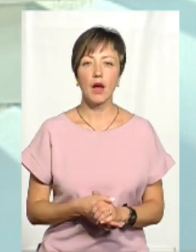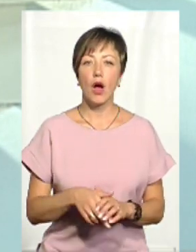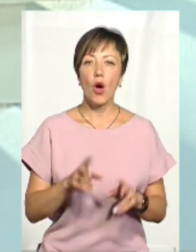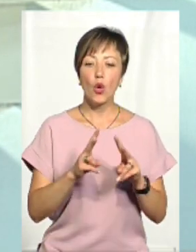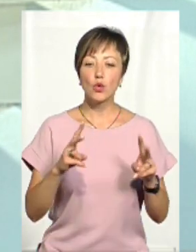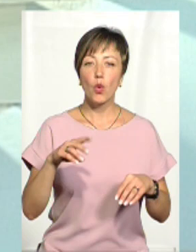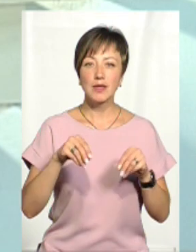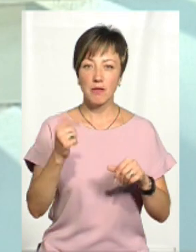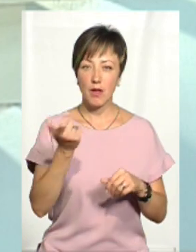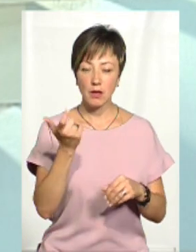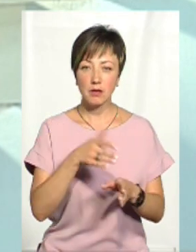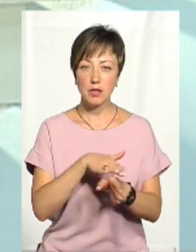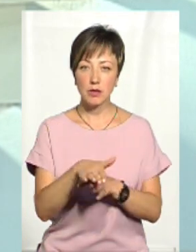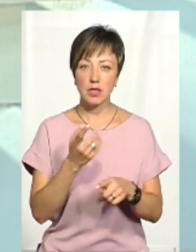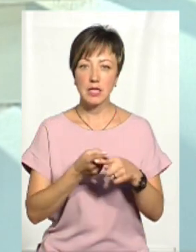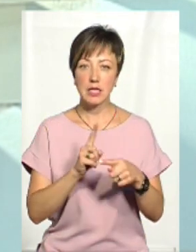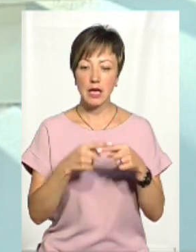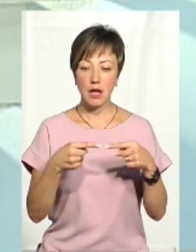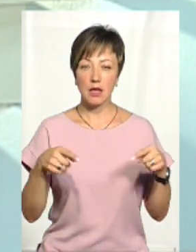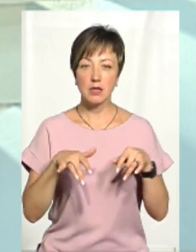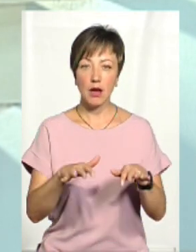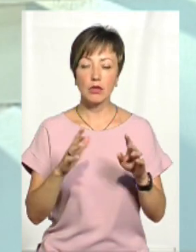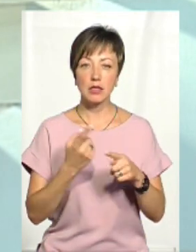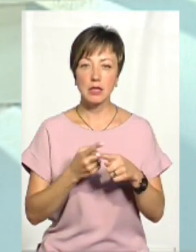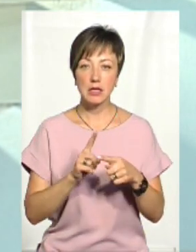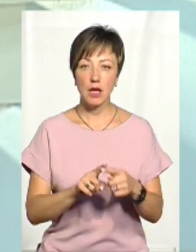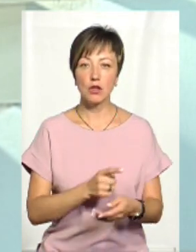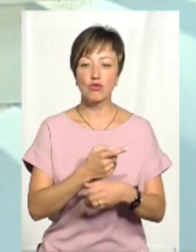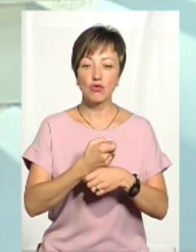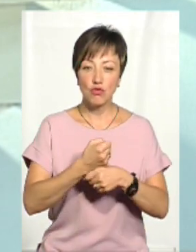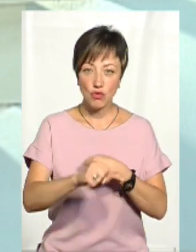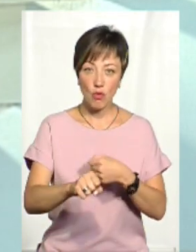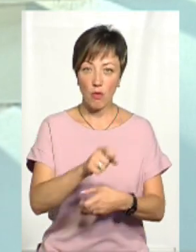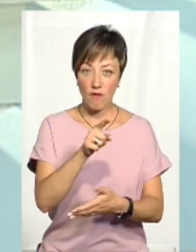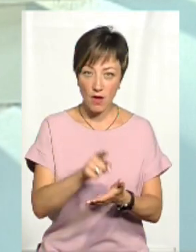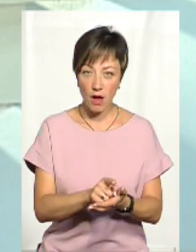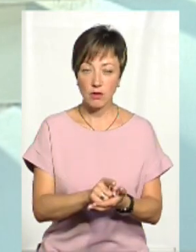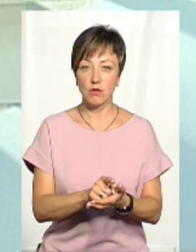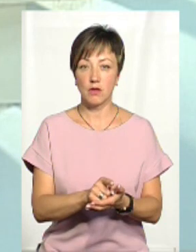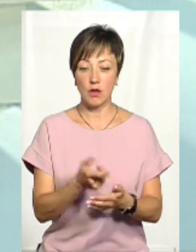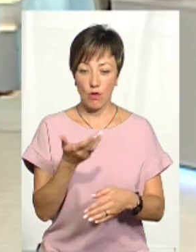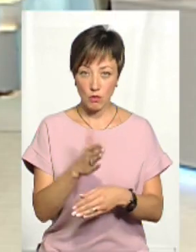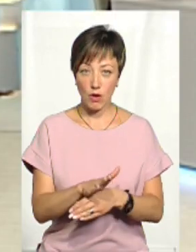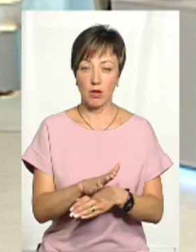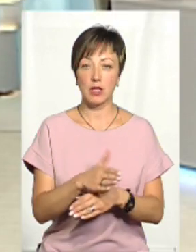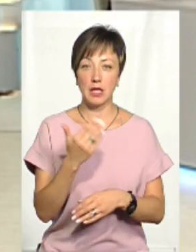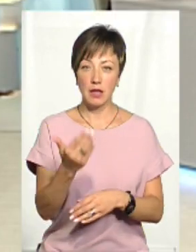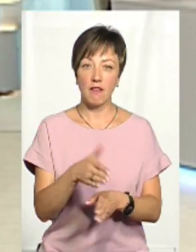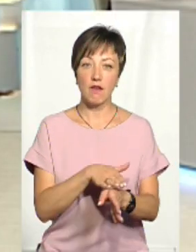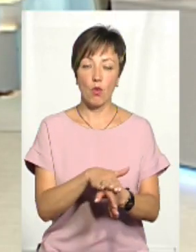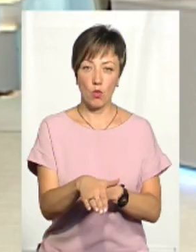Землекористувачі та землевласники будуть здійснювати оцей ряд заходів. Це буде зобов'язувати, оце розпорядження буде зобов'язувати